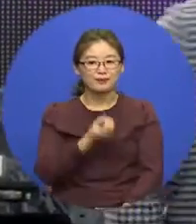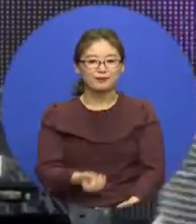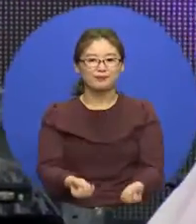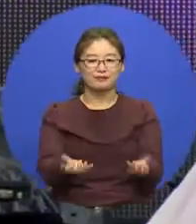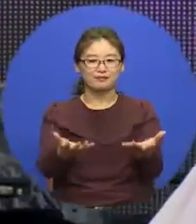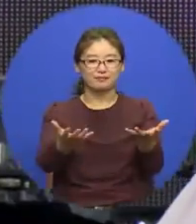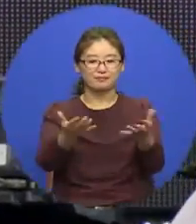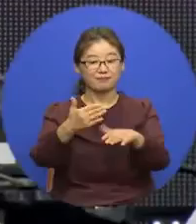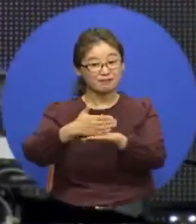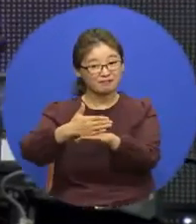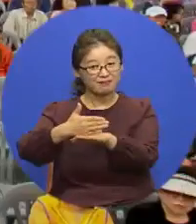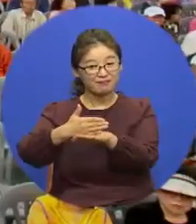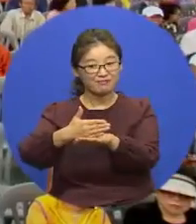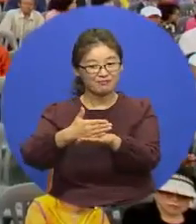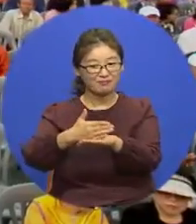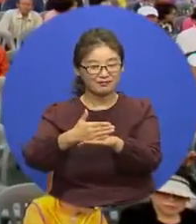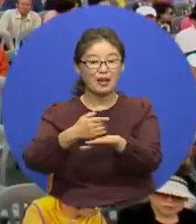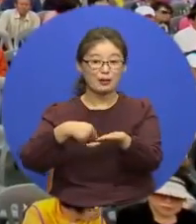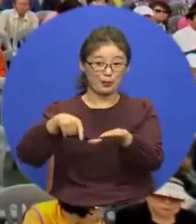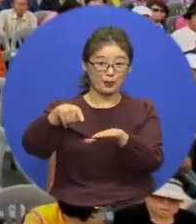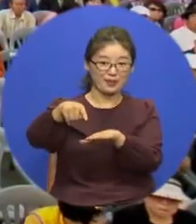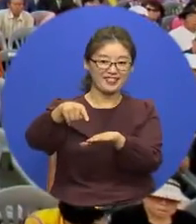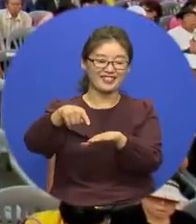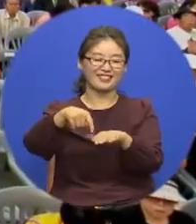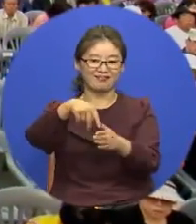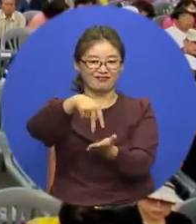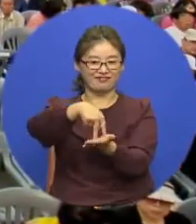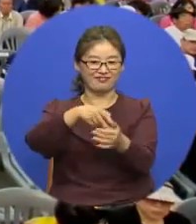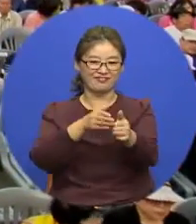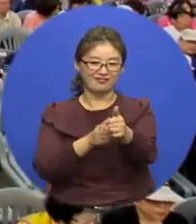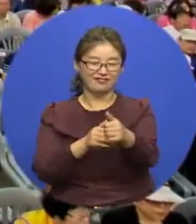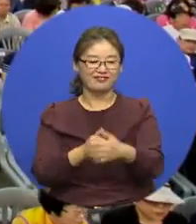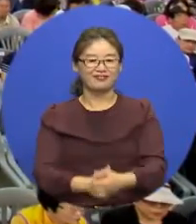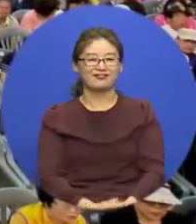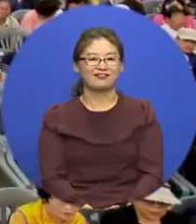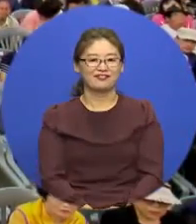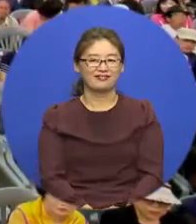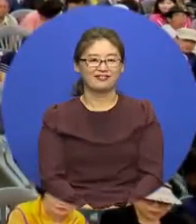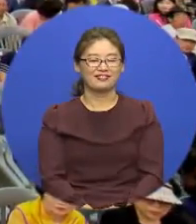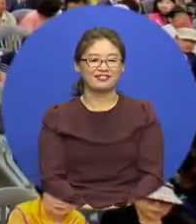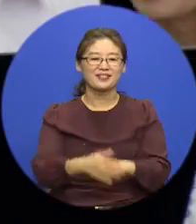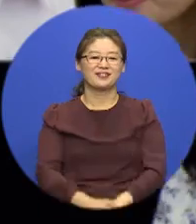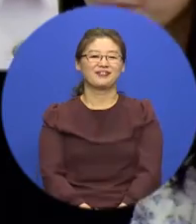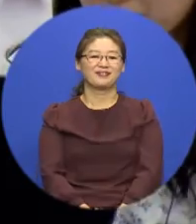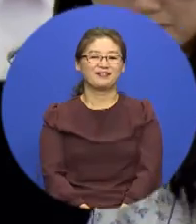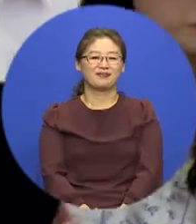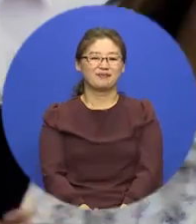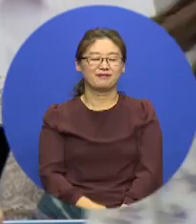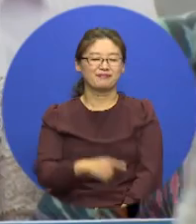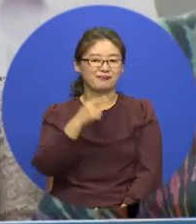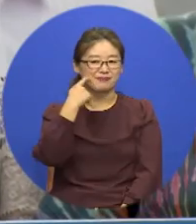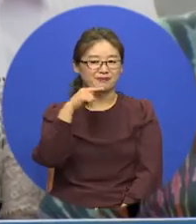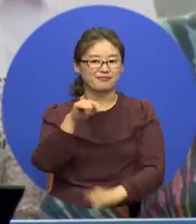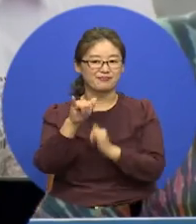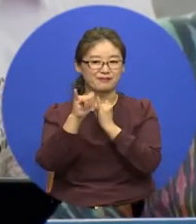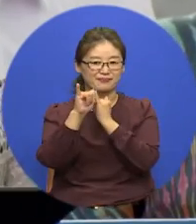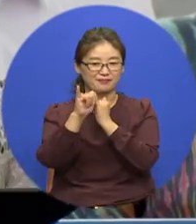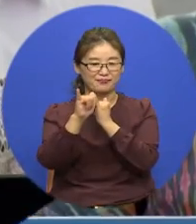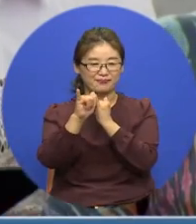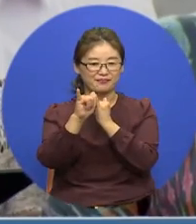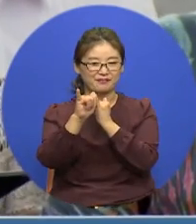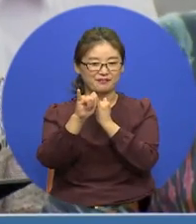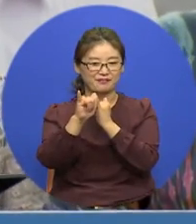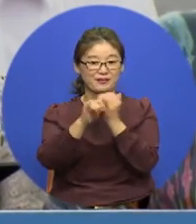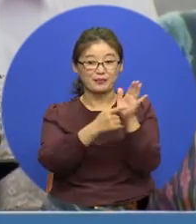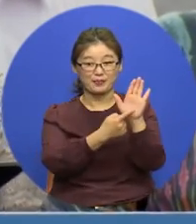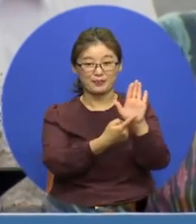축하드리겠습니다. 감사합니다. 뒤에 계시면 감사하겠습니다. 우리 기획자치위원장님 고맙습니다. 금상